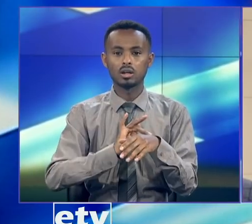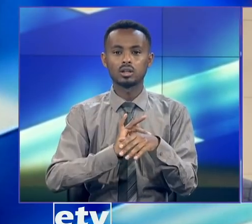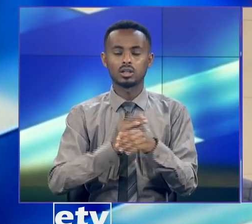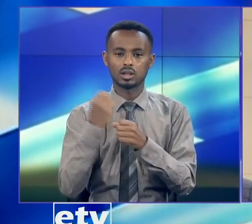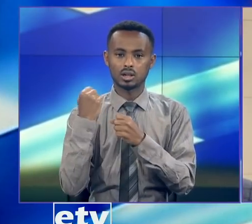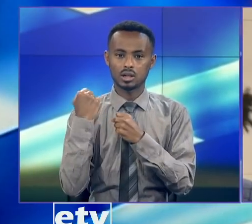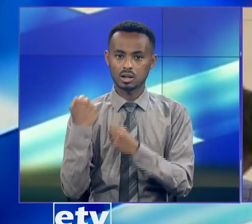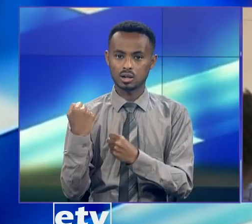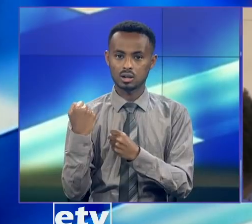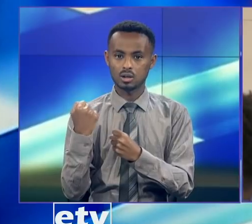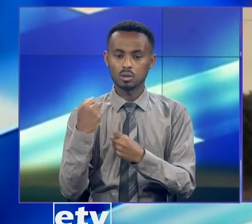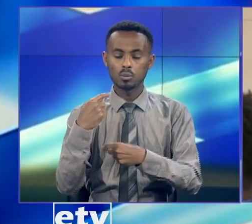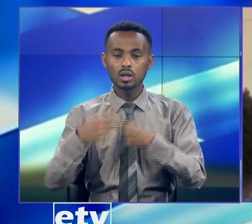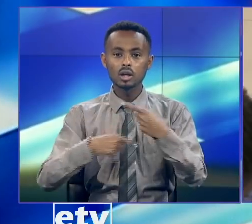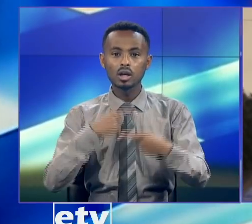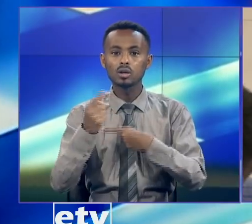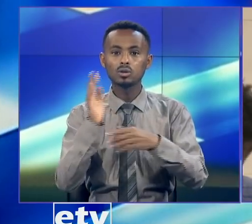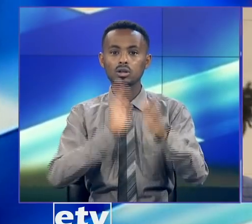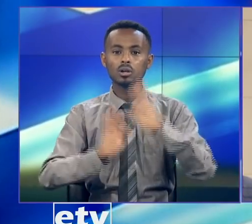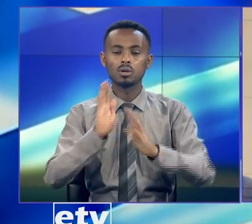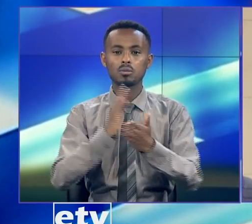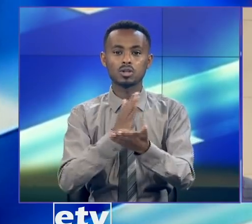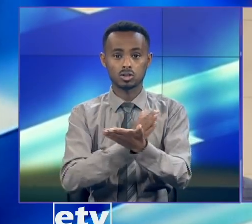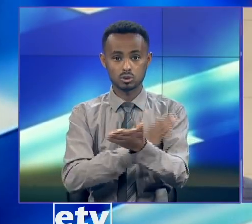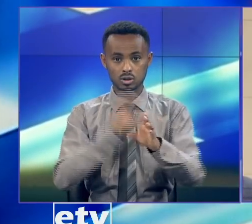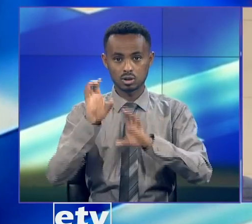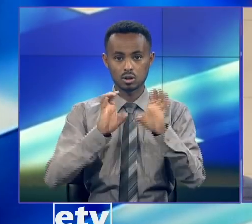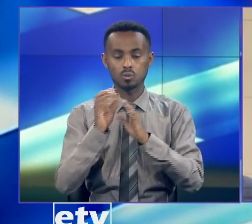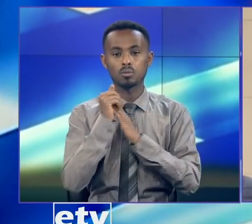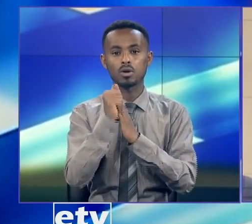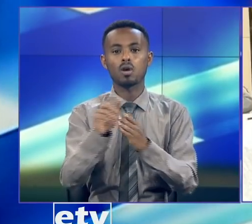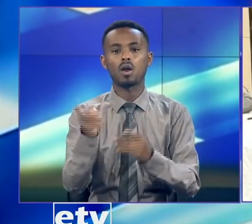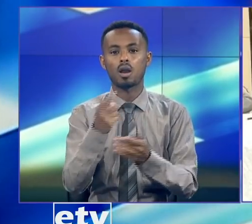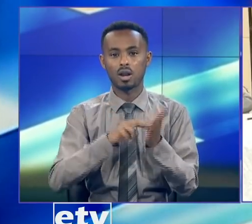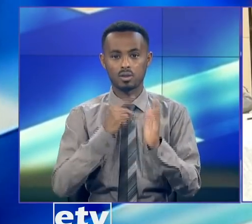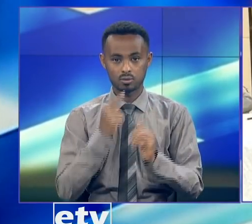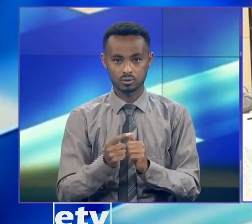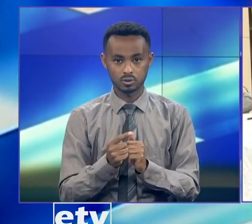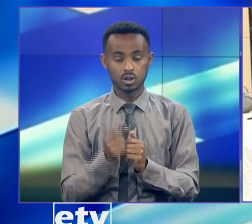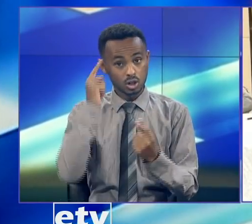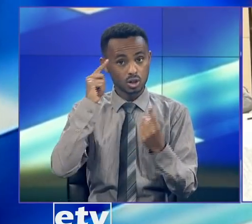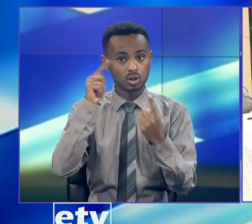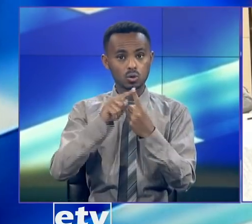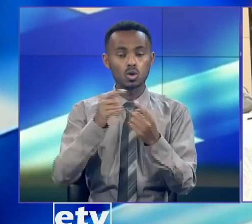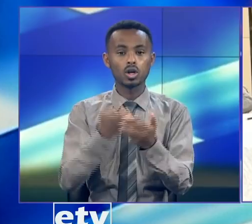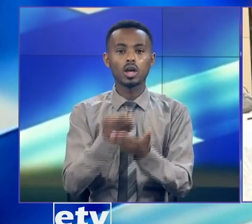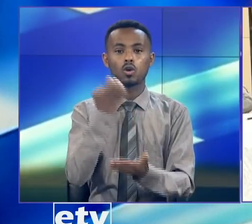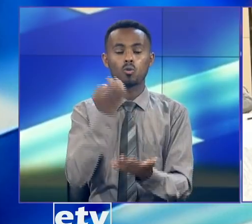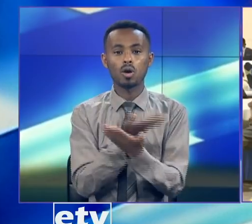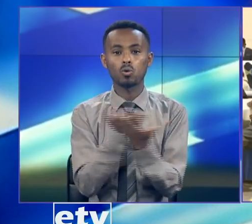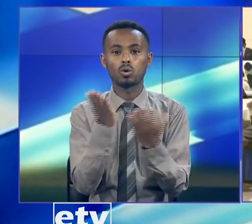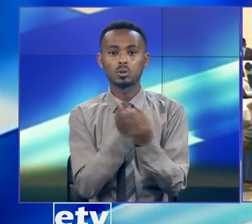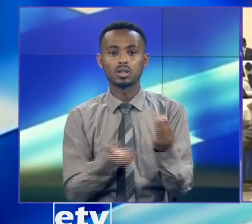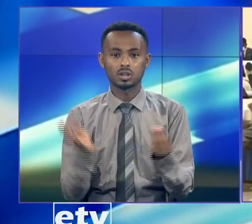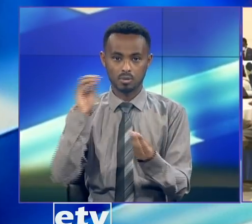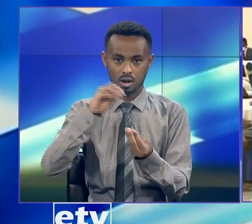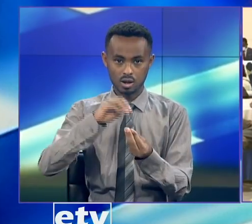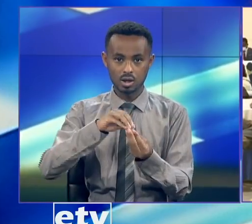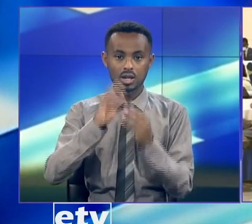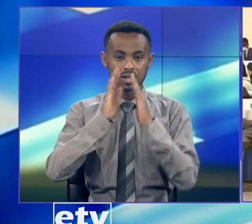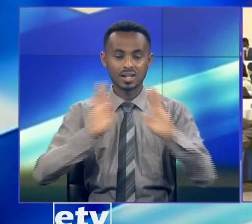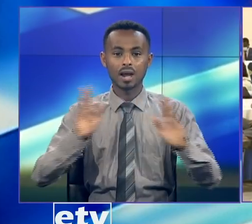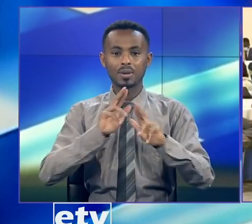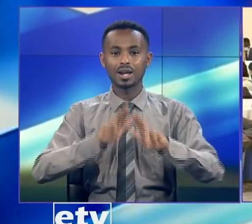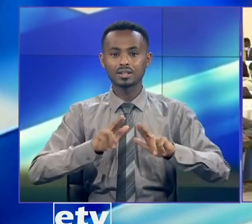እየተመከረ በየሄደቱ የተገመገመ ማሻሻያዎች እየተደረጉ የሚመራ ይሆናል ማለት ነው እቅዱ ከኢኮኖሚያዊ ጉዳዮች በዘለለ